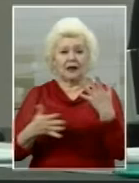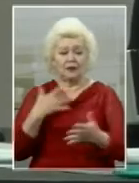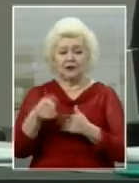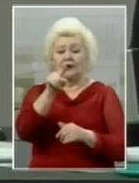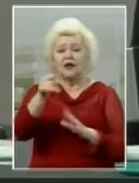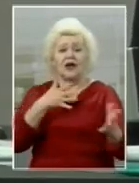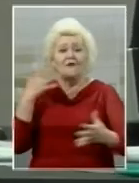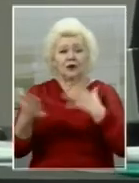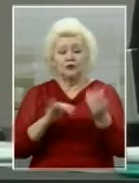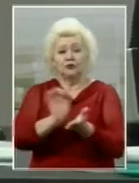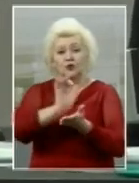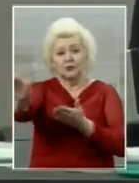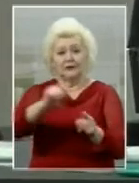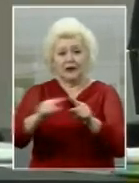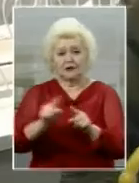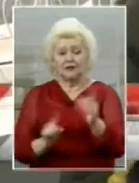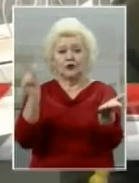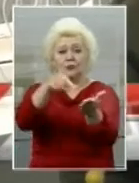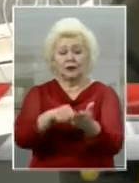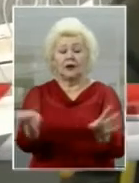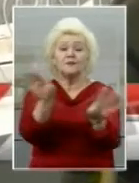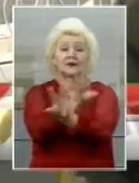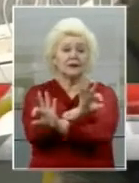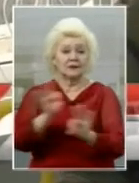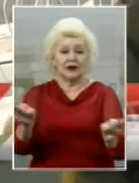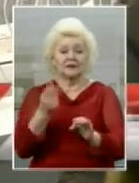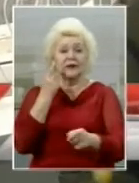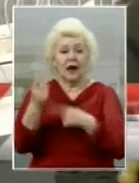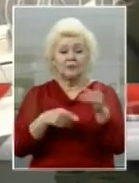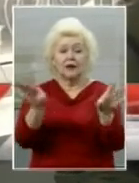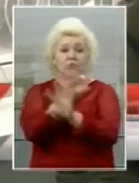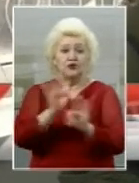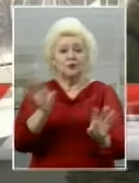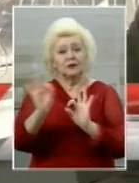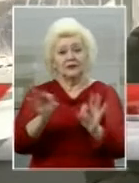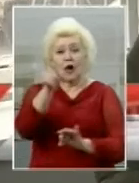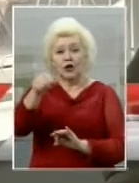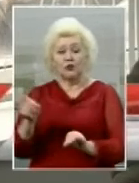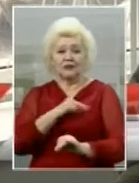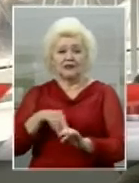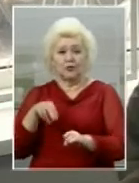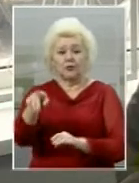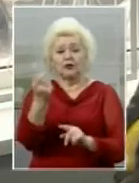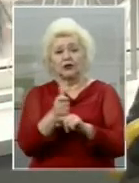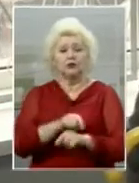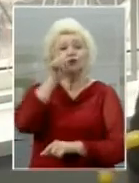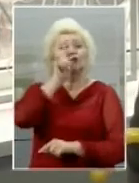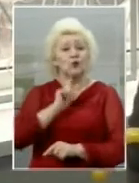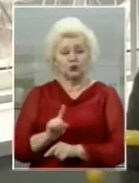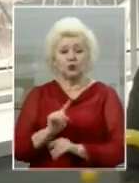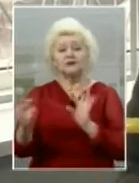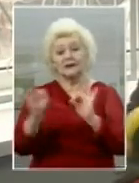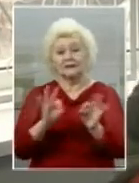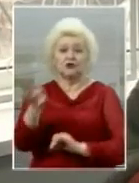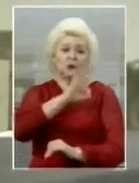Її турбує, щоб відправлення швидко доходили. Чудово, звичайно, люди з роботи йдуть, і їм дуже буде зручно.